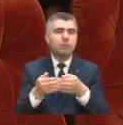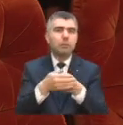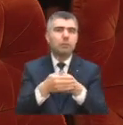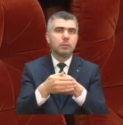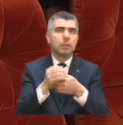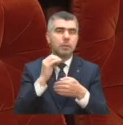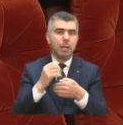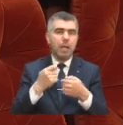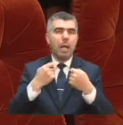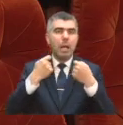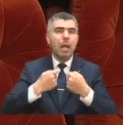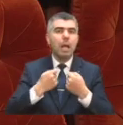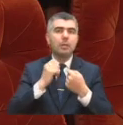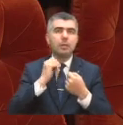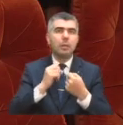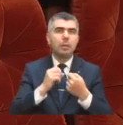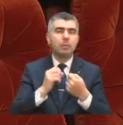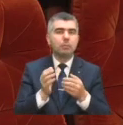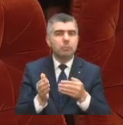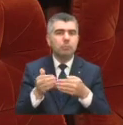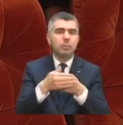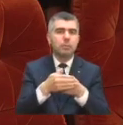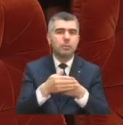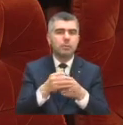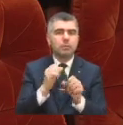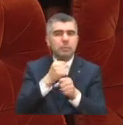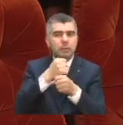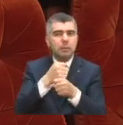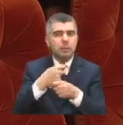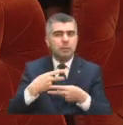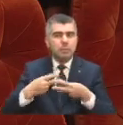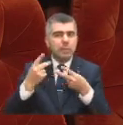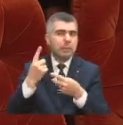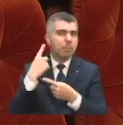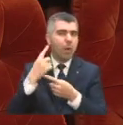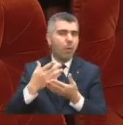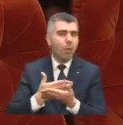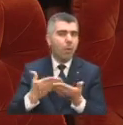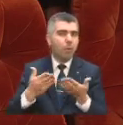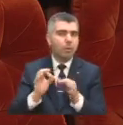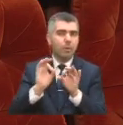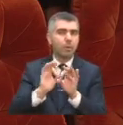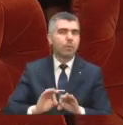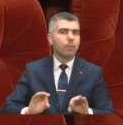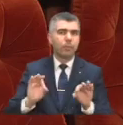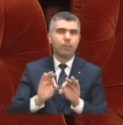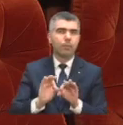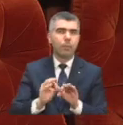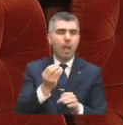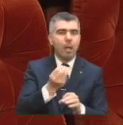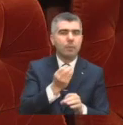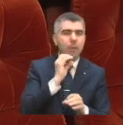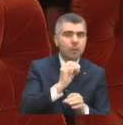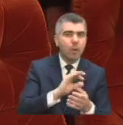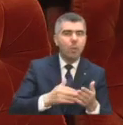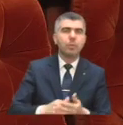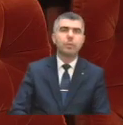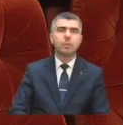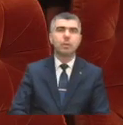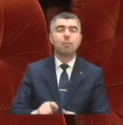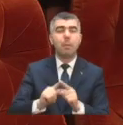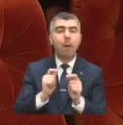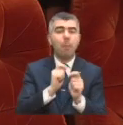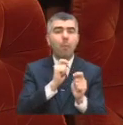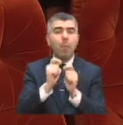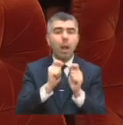ويكون الرئيس كيترأس في قاعة الاجتماعات يجلسوا الطرفين مع المحامين ديالهم، ومرتبطة بالفضاء الأزرق باش الأطفال نديروا الفضاء الأزرق قريب ليهم، ويناقشوا